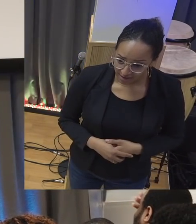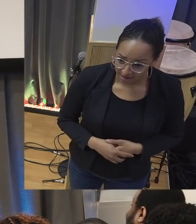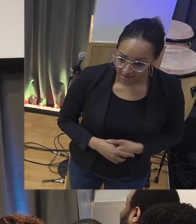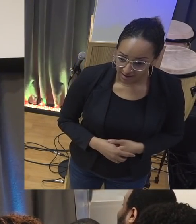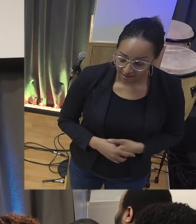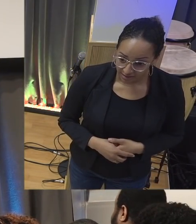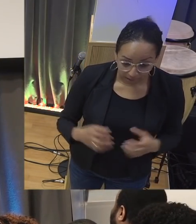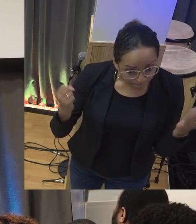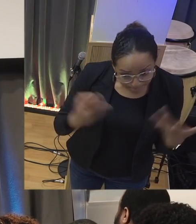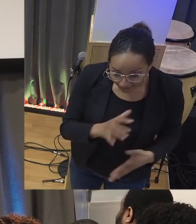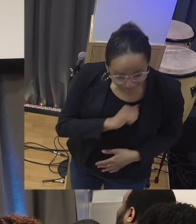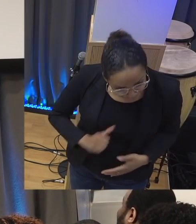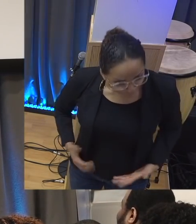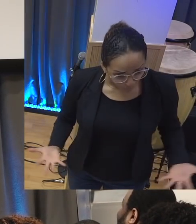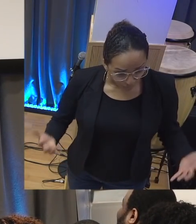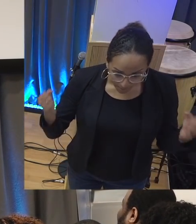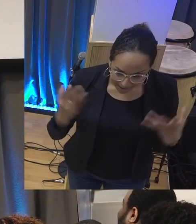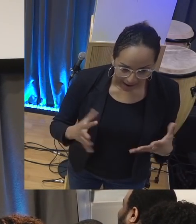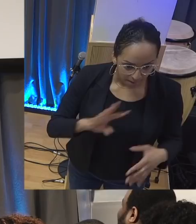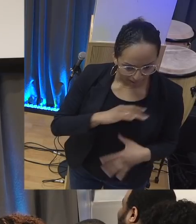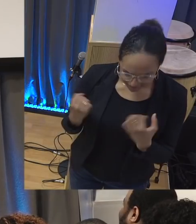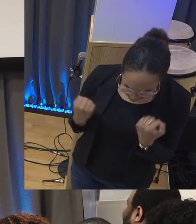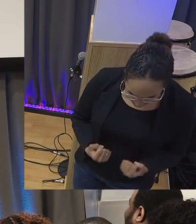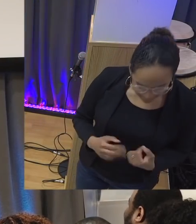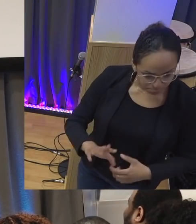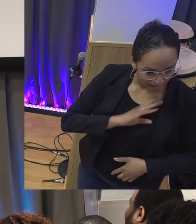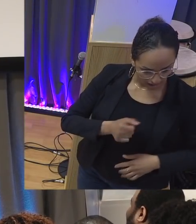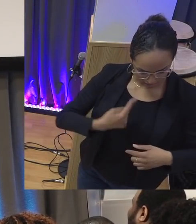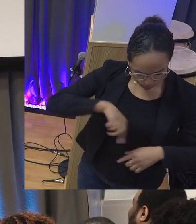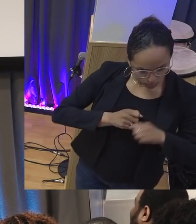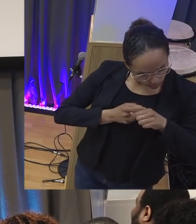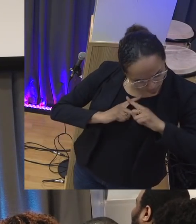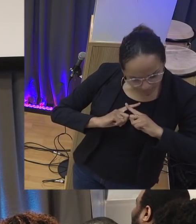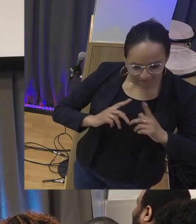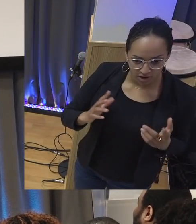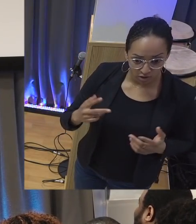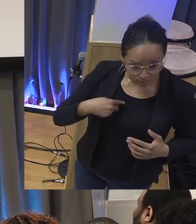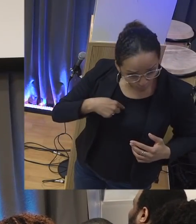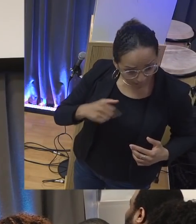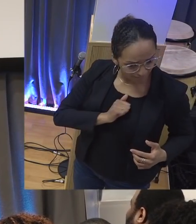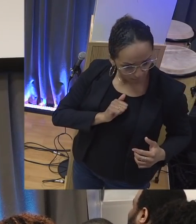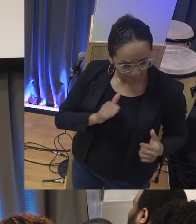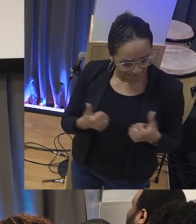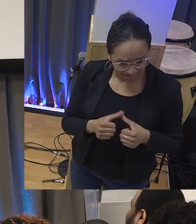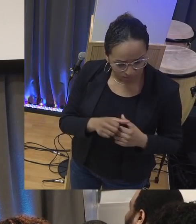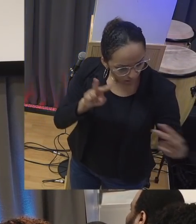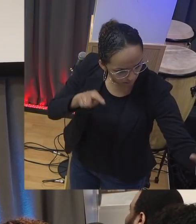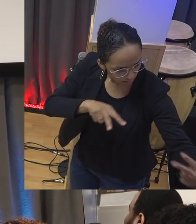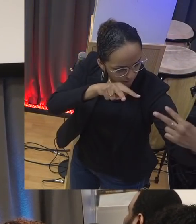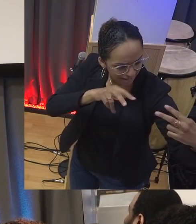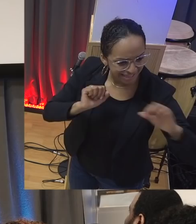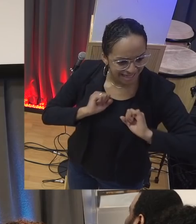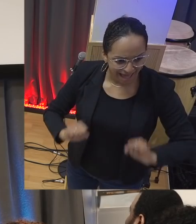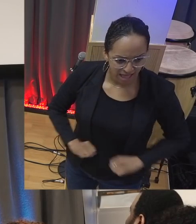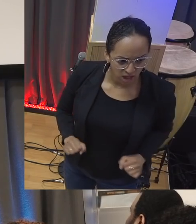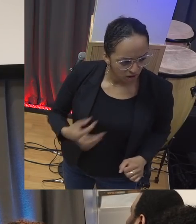avec violence, avec force, avec conviction, en regardant le sénateur droit dans les yeux, je dis, écoutez-moi bien, vous savez,